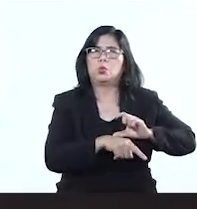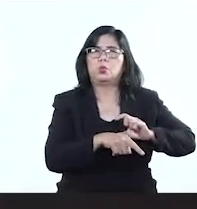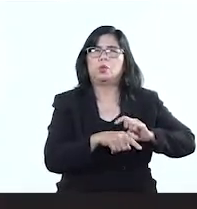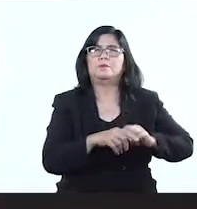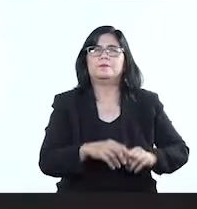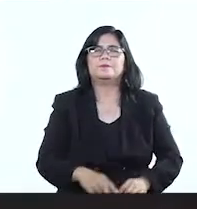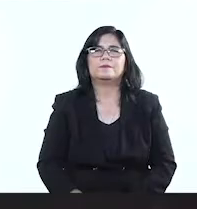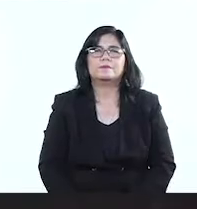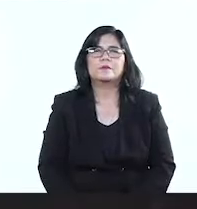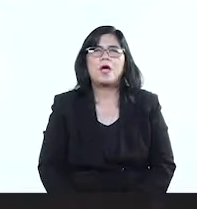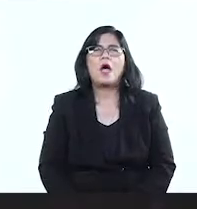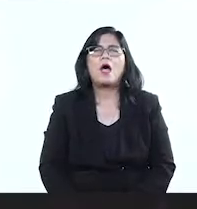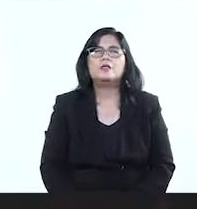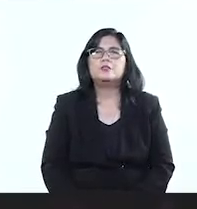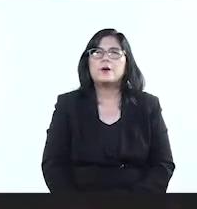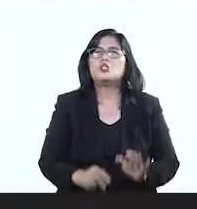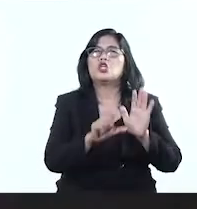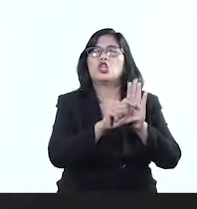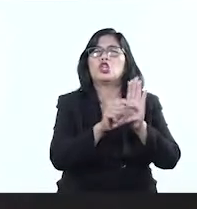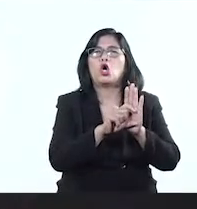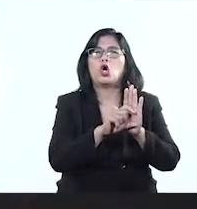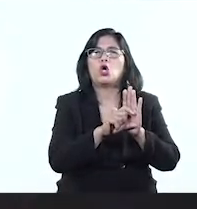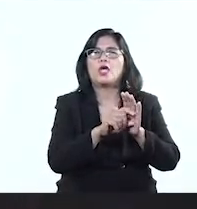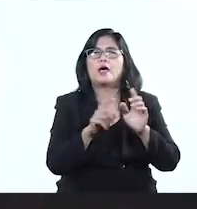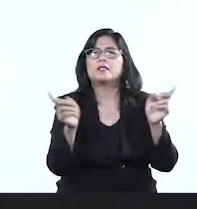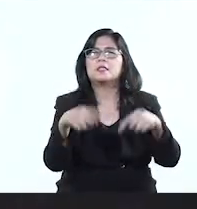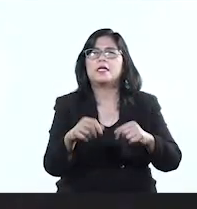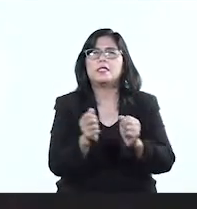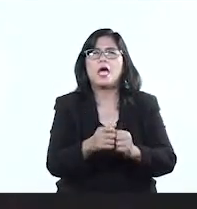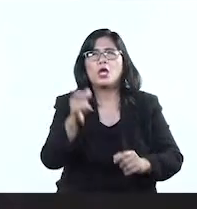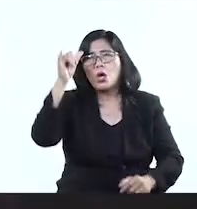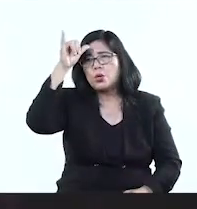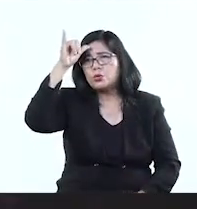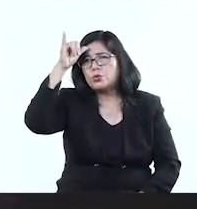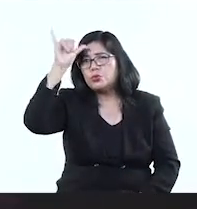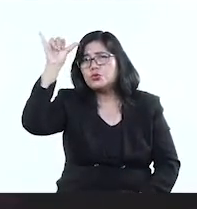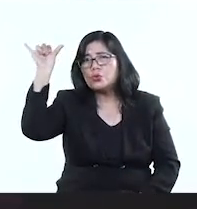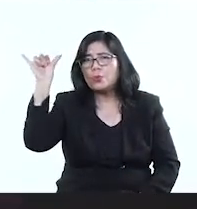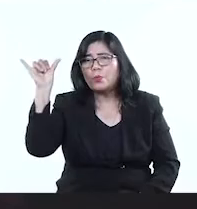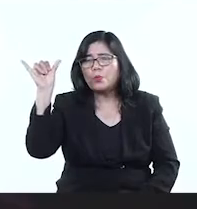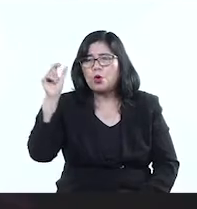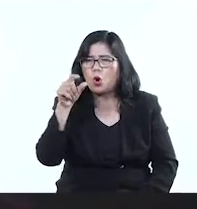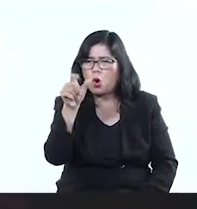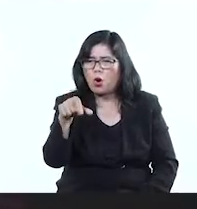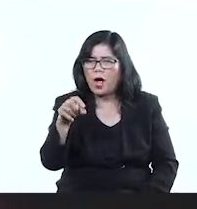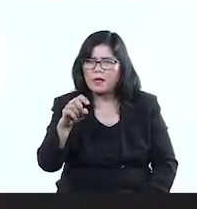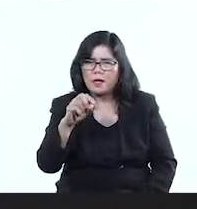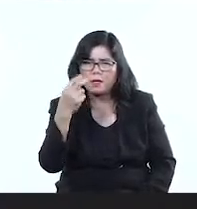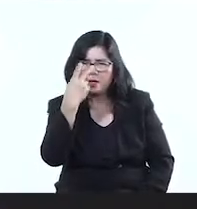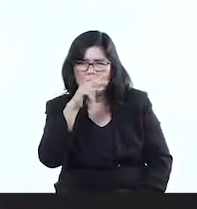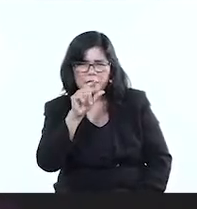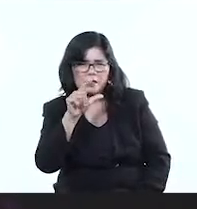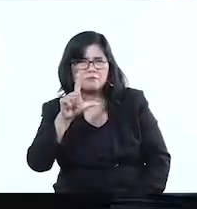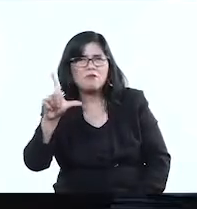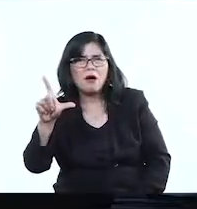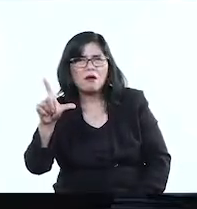Hai apa yang terjadi dengan Yusuf misalnya Hai orang kecuali kulit luarnya Hai kadangkala mendengar